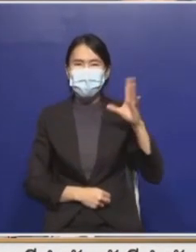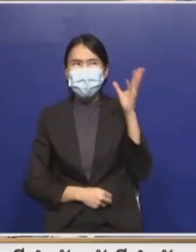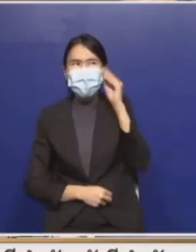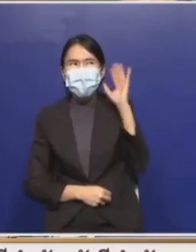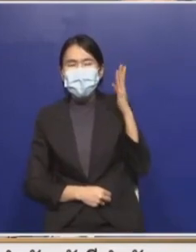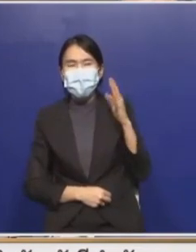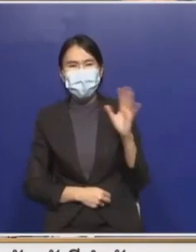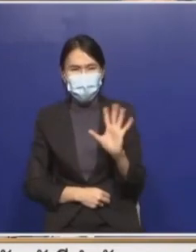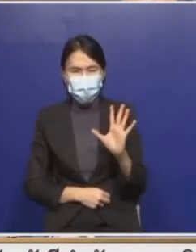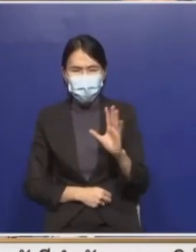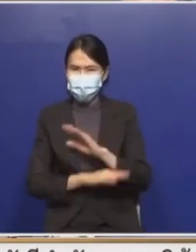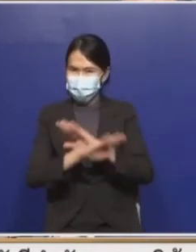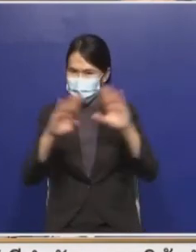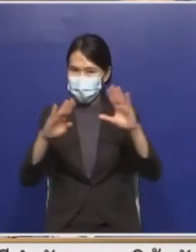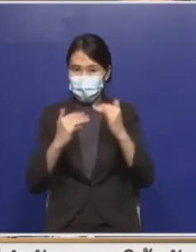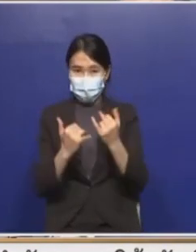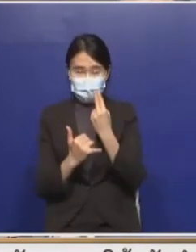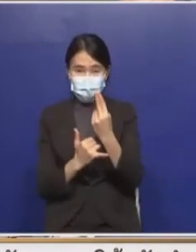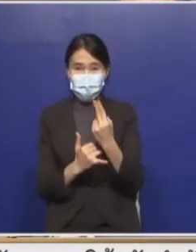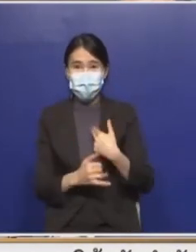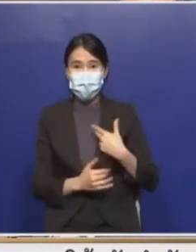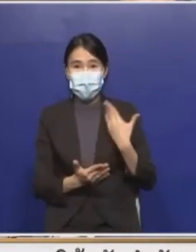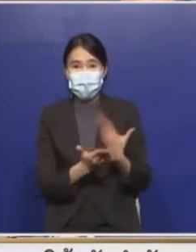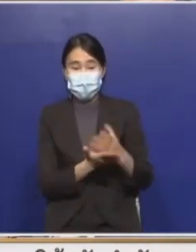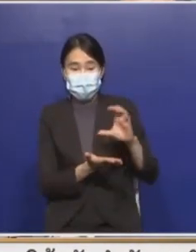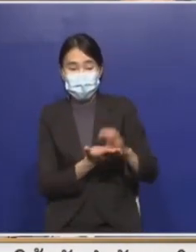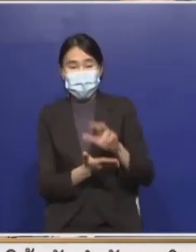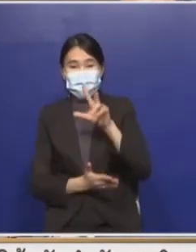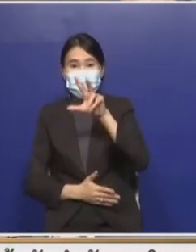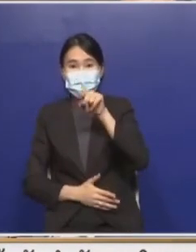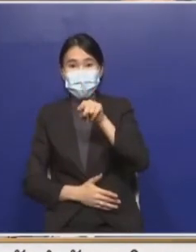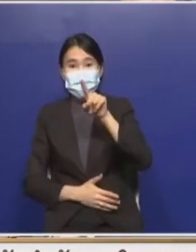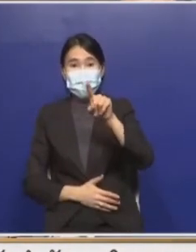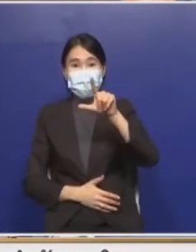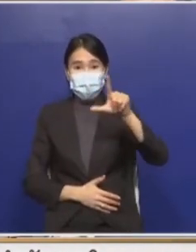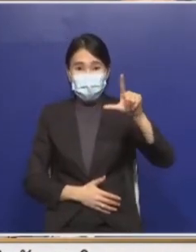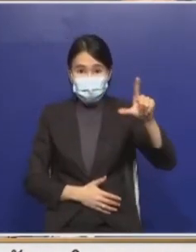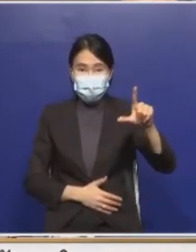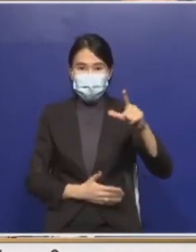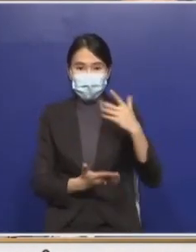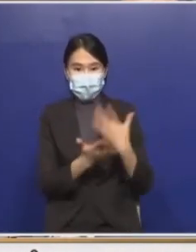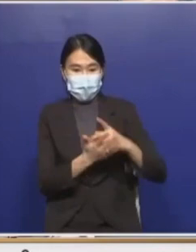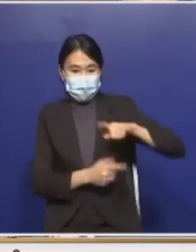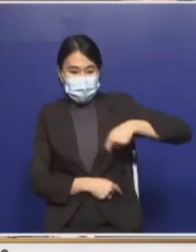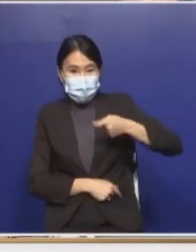วันนี้งบ 3.1 ล้านล้านใช้ได้แค่ 600,000 ล้าน